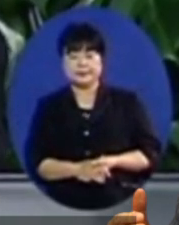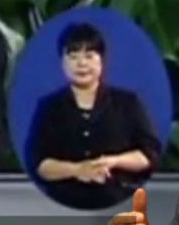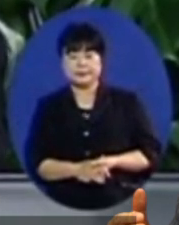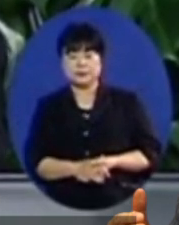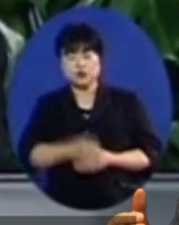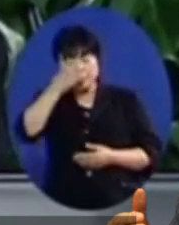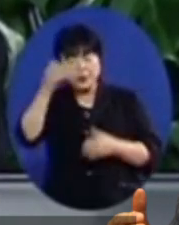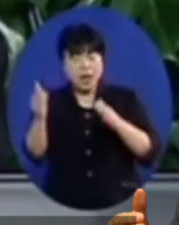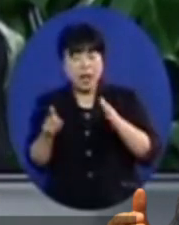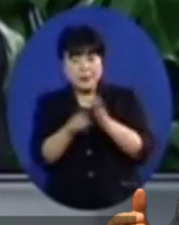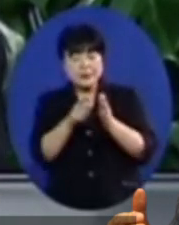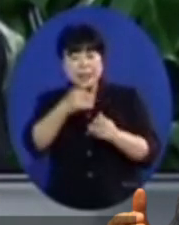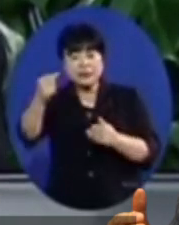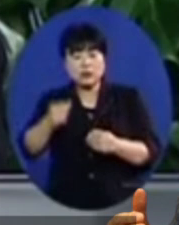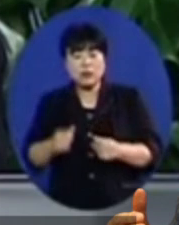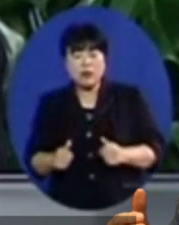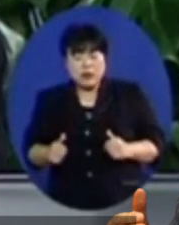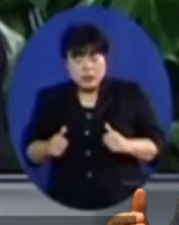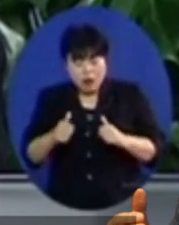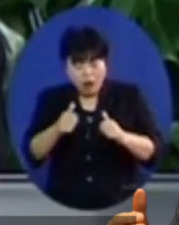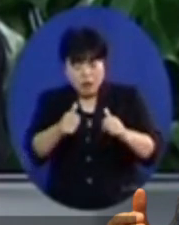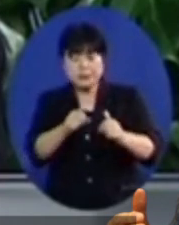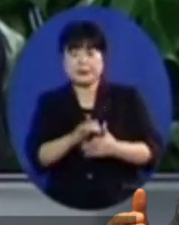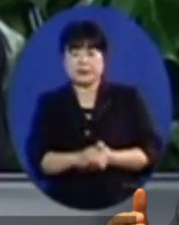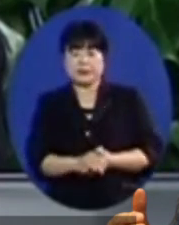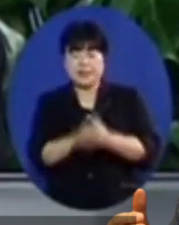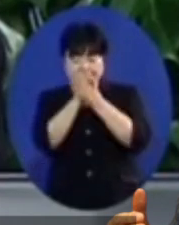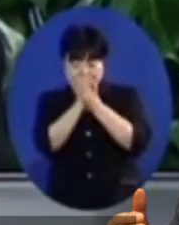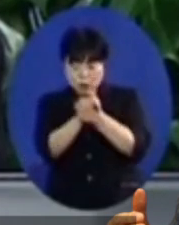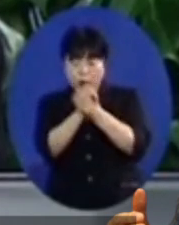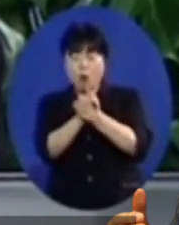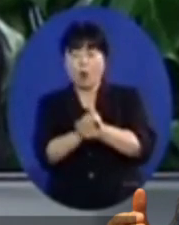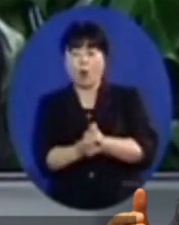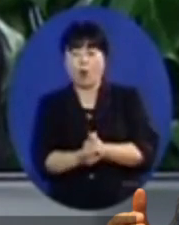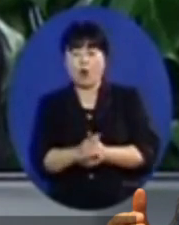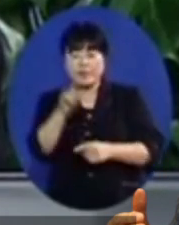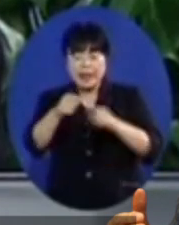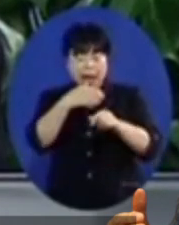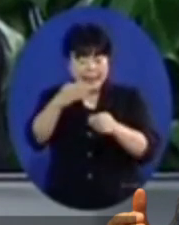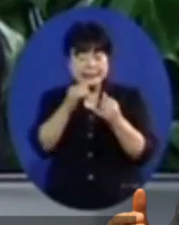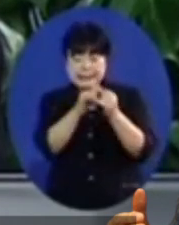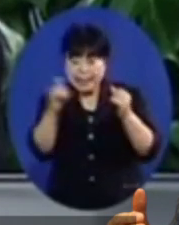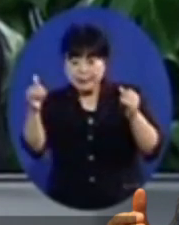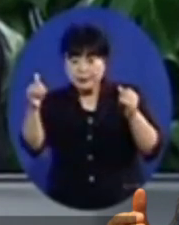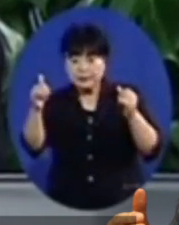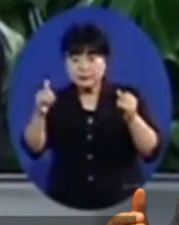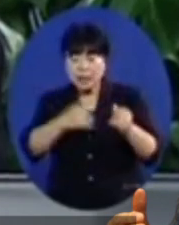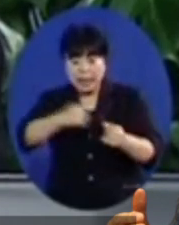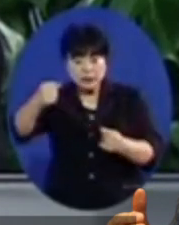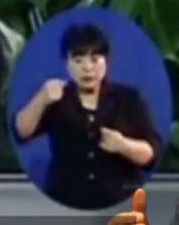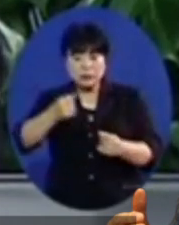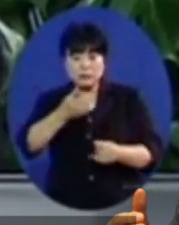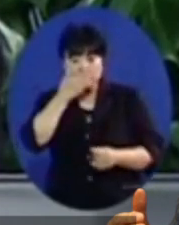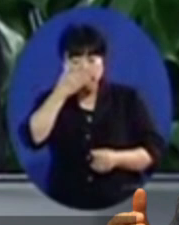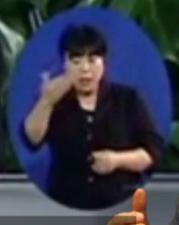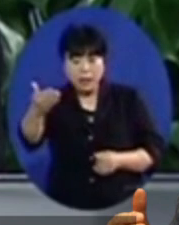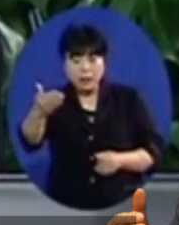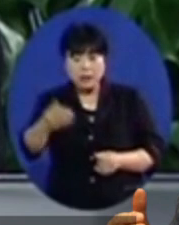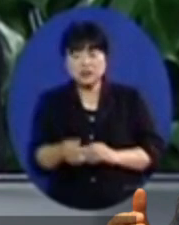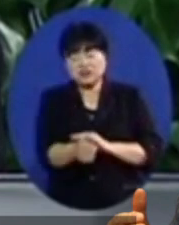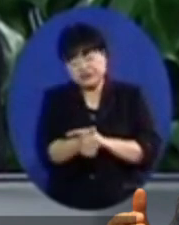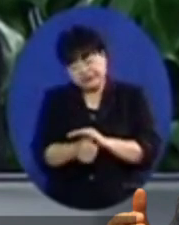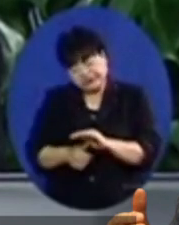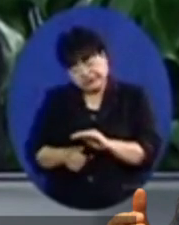꿈과 믿음을 가지고 열심히 기도하고 나아가는 사람은 소유할 수 있지만은 뒤로